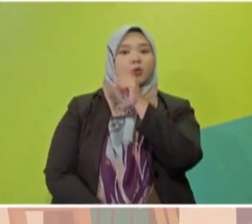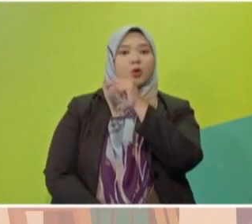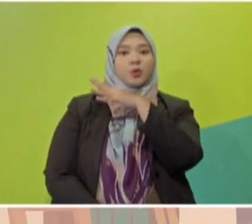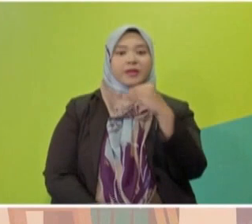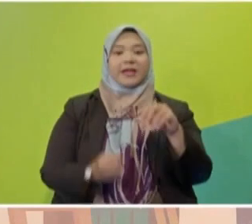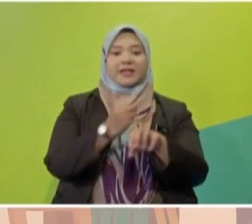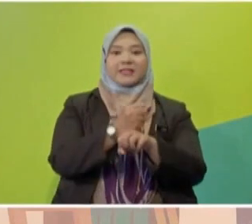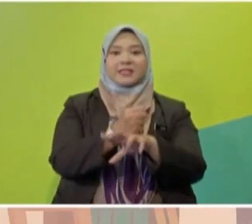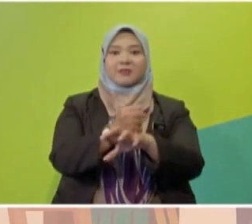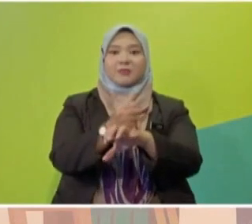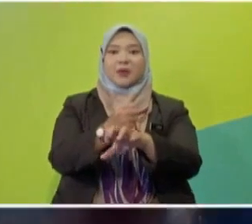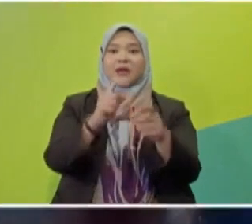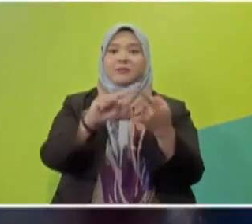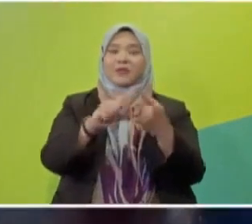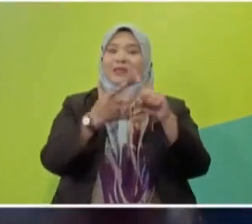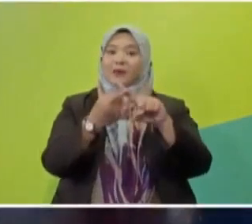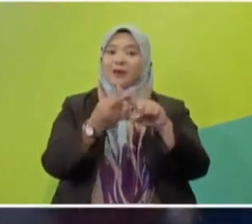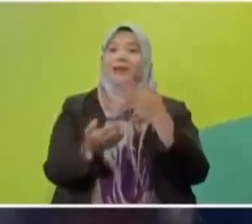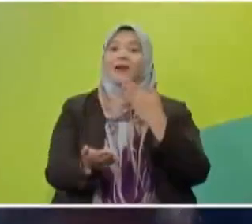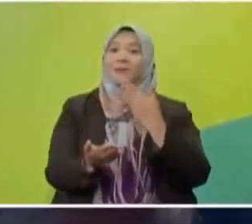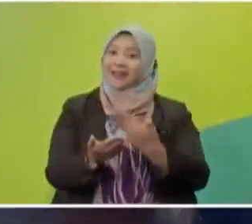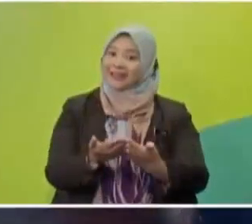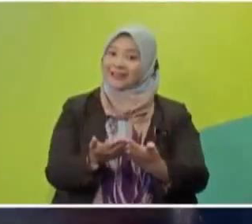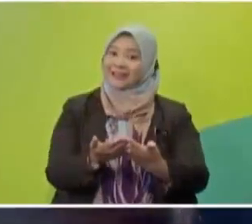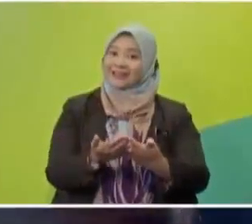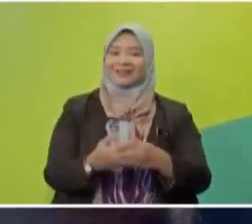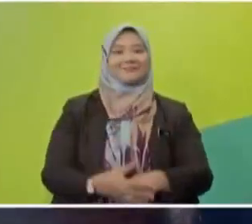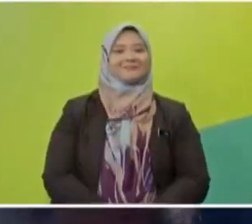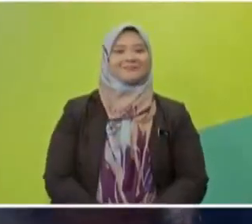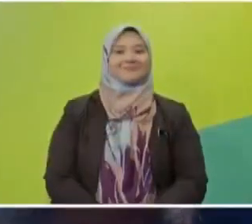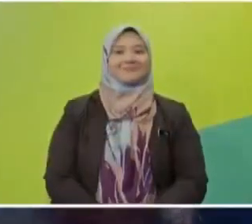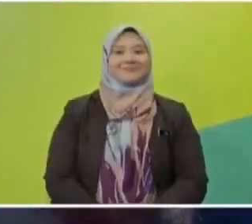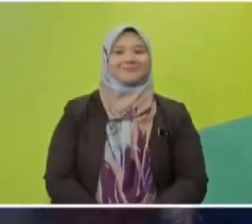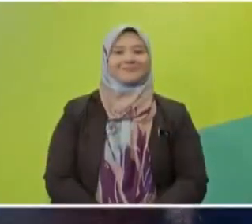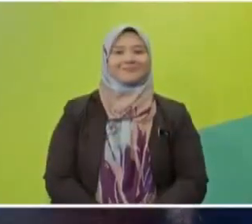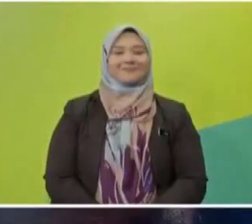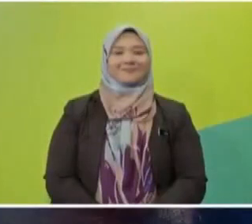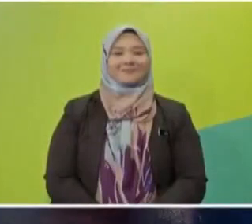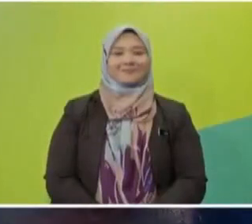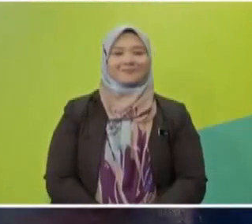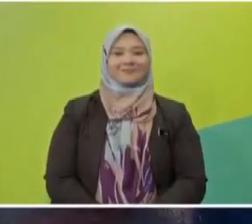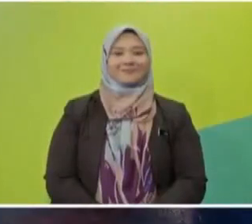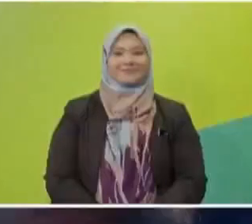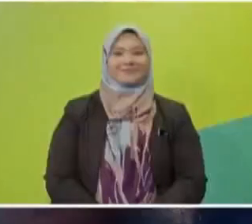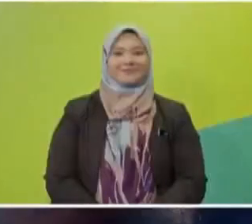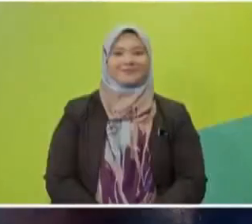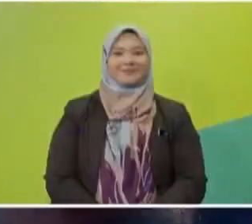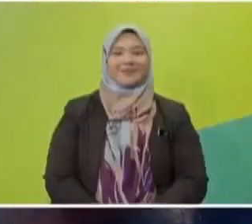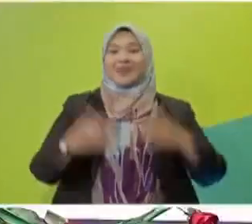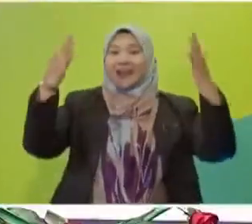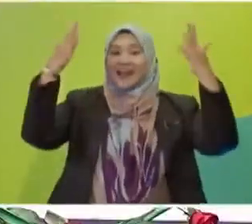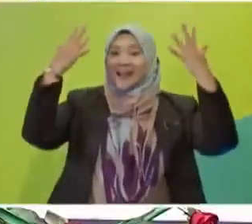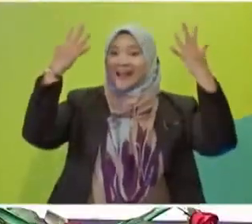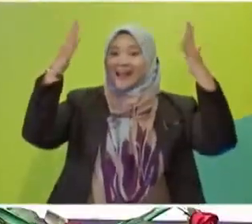bersahabat baik. Bagus, tanya. Irdina juga dapat membaca dengan bagus sekali. 5 wah untuk